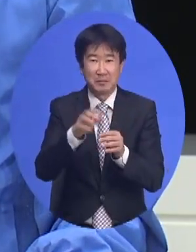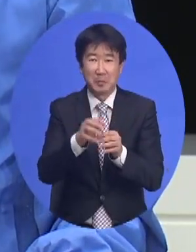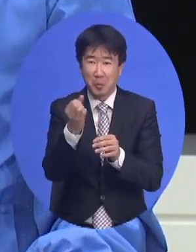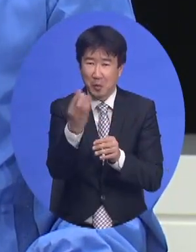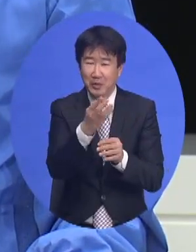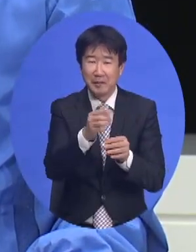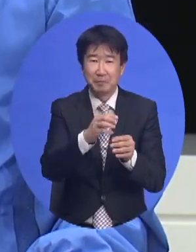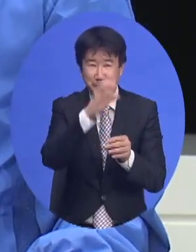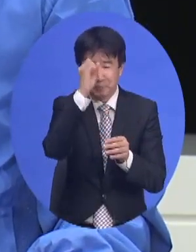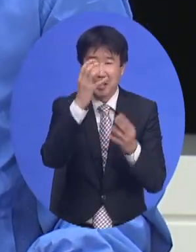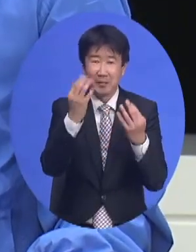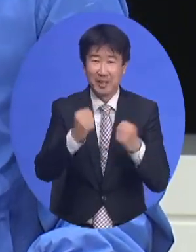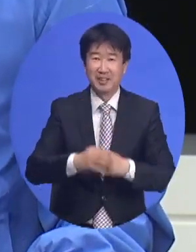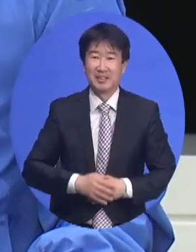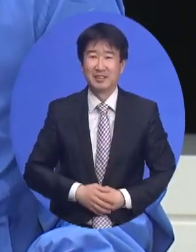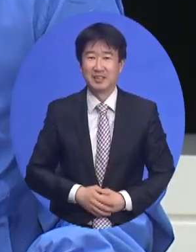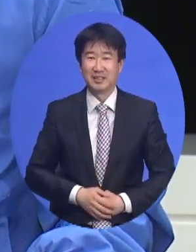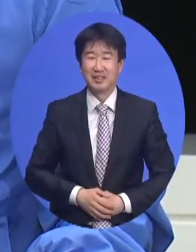뿐입니다.